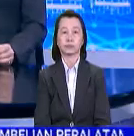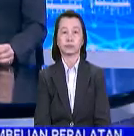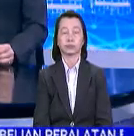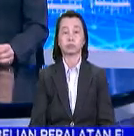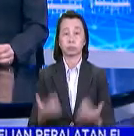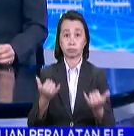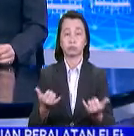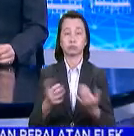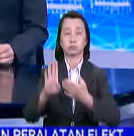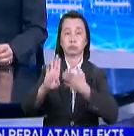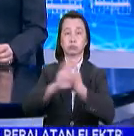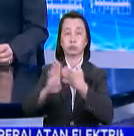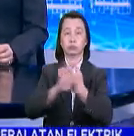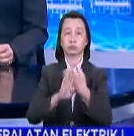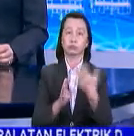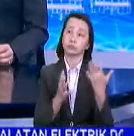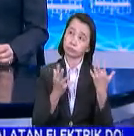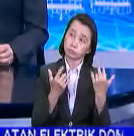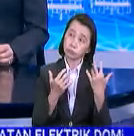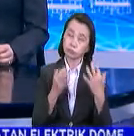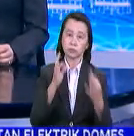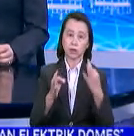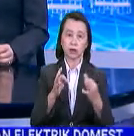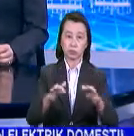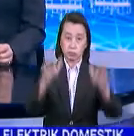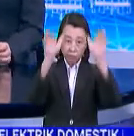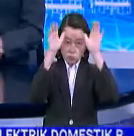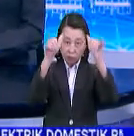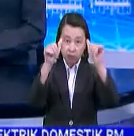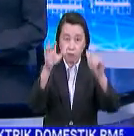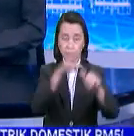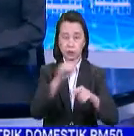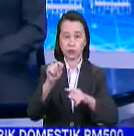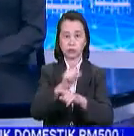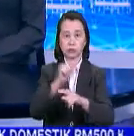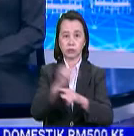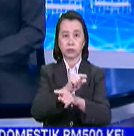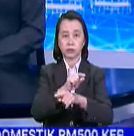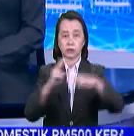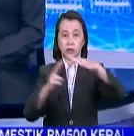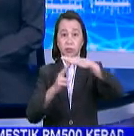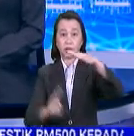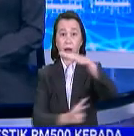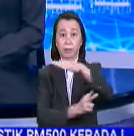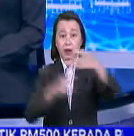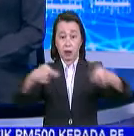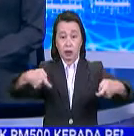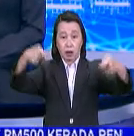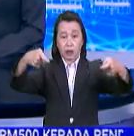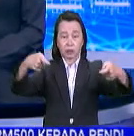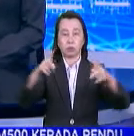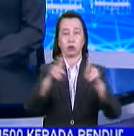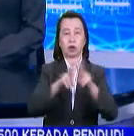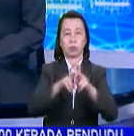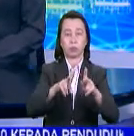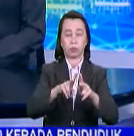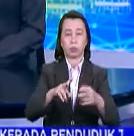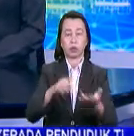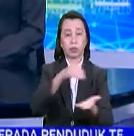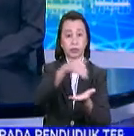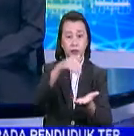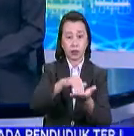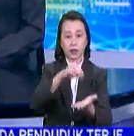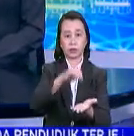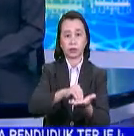Dan ini pula bahaya menanti jika masih engkar dan menggunakan jambatan gantung Kampung Nelayan Tengah